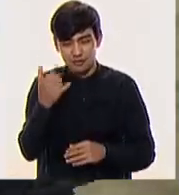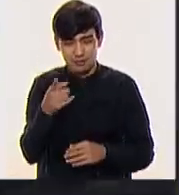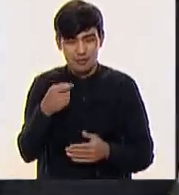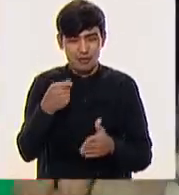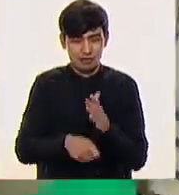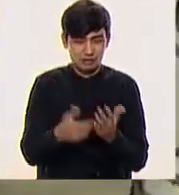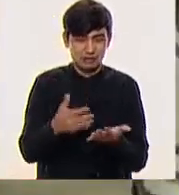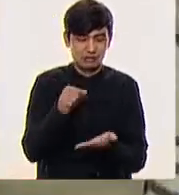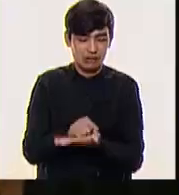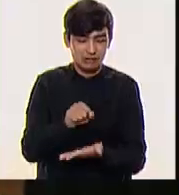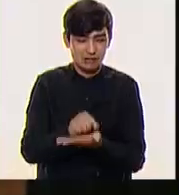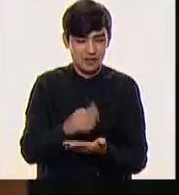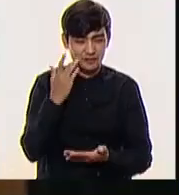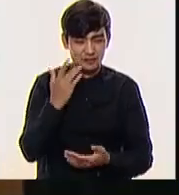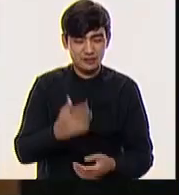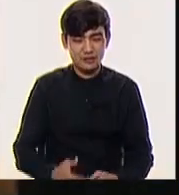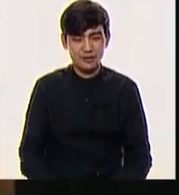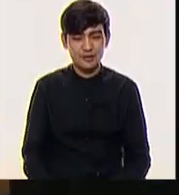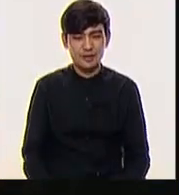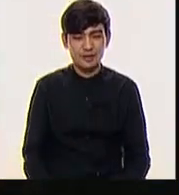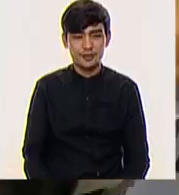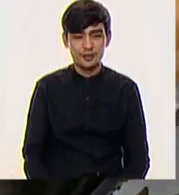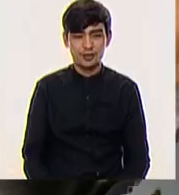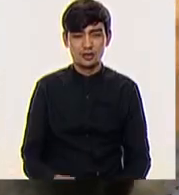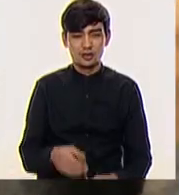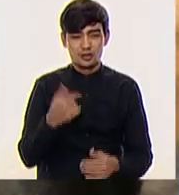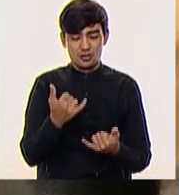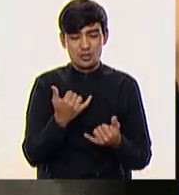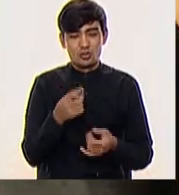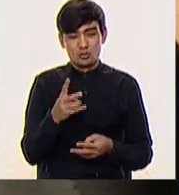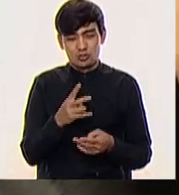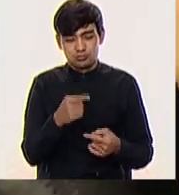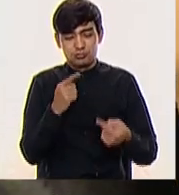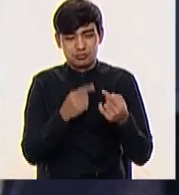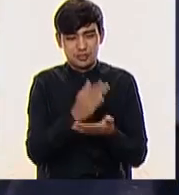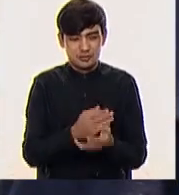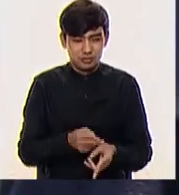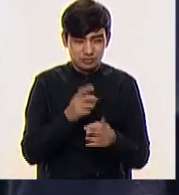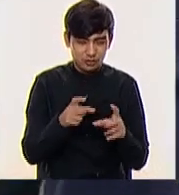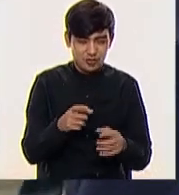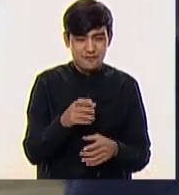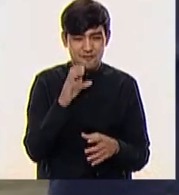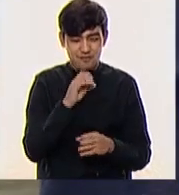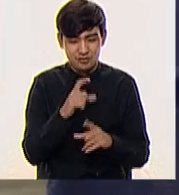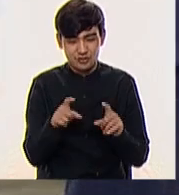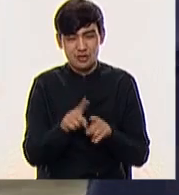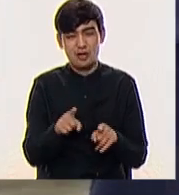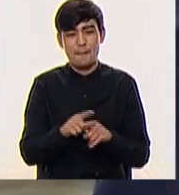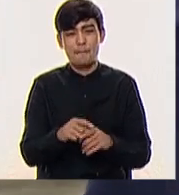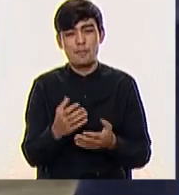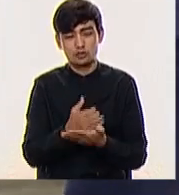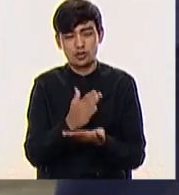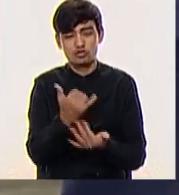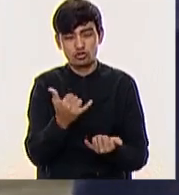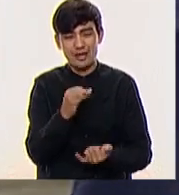отключено, занято. То мы боремся с преступниками, с мошенниками, со всеми этими. И тут же получается, что все